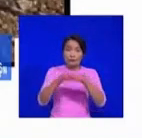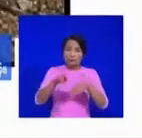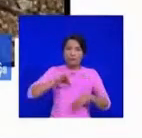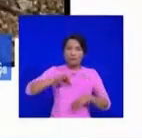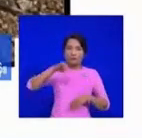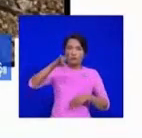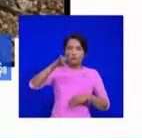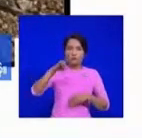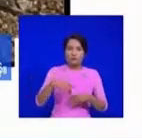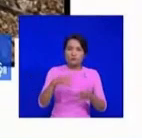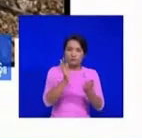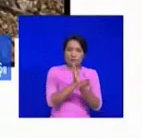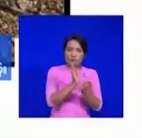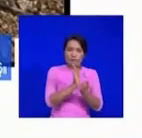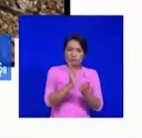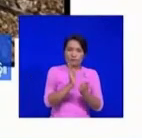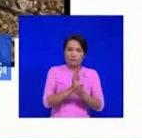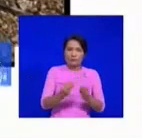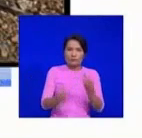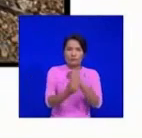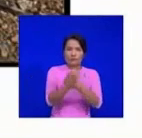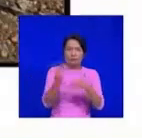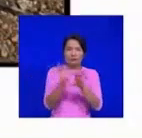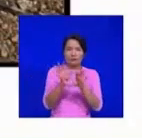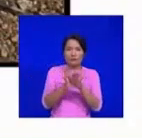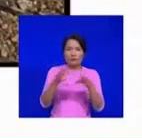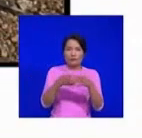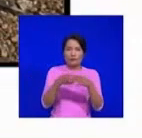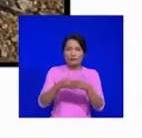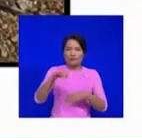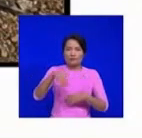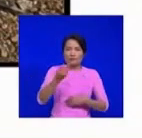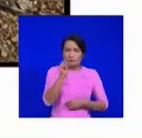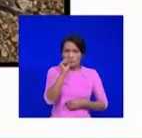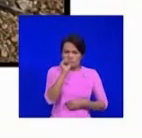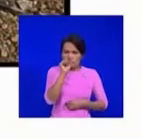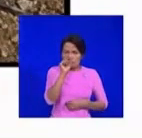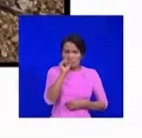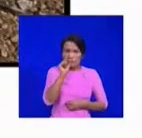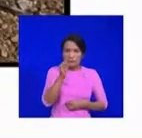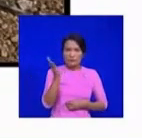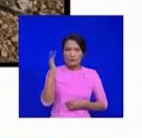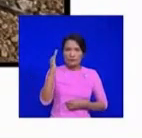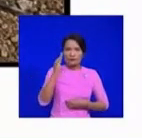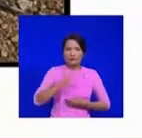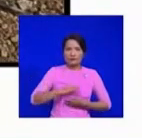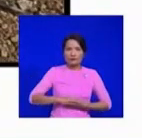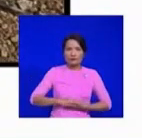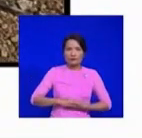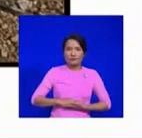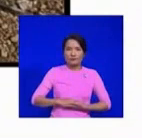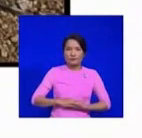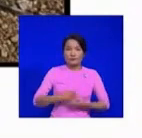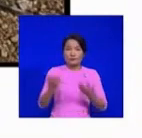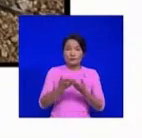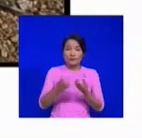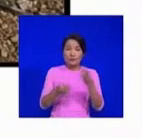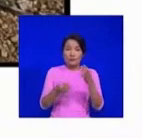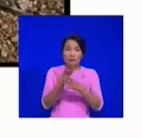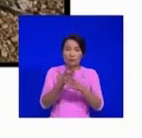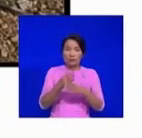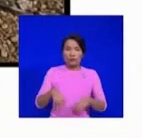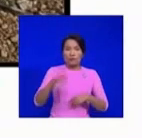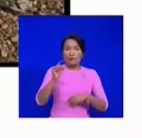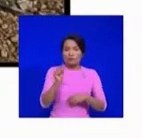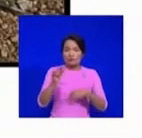างๆขณะนี้กลายเป็นสินค้าขายดีที่สุดเลย แกว่า โดน แล้วปุ๊บเราดินว่าเลย ครับตั้งกับลูกเป็นเกษตรกรไทยเอาม